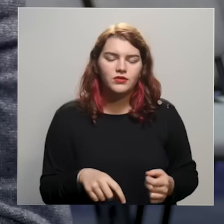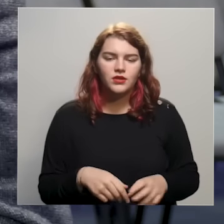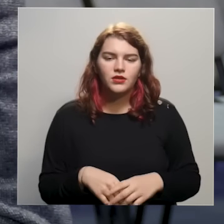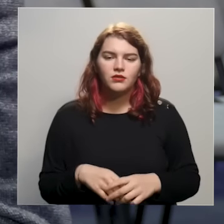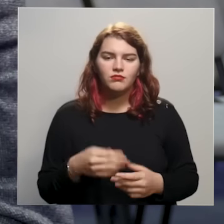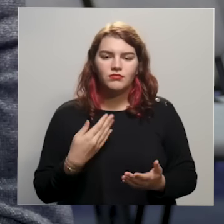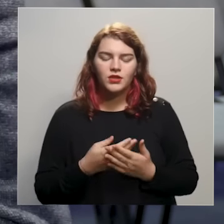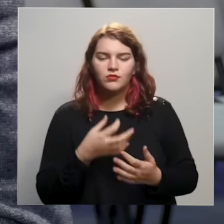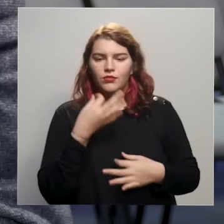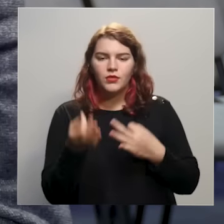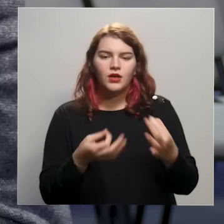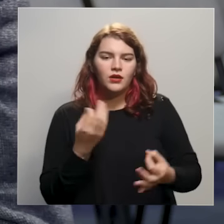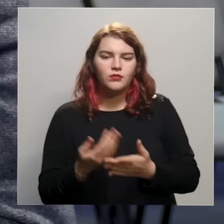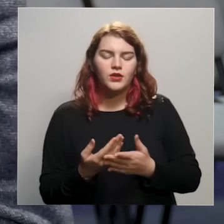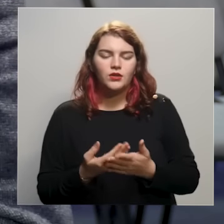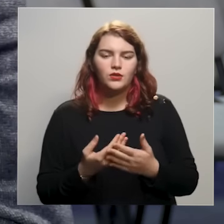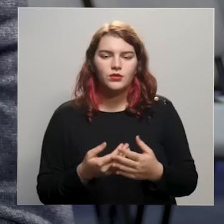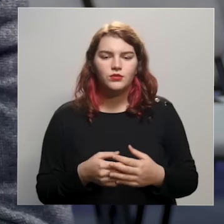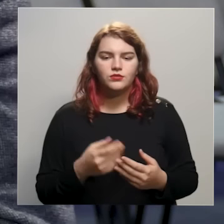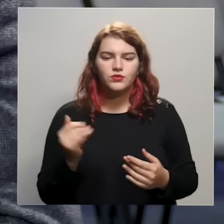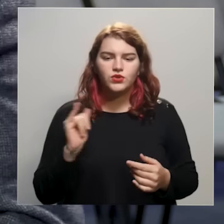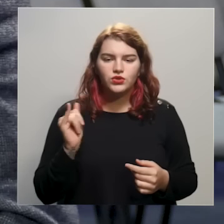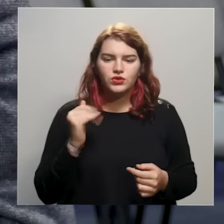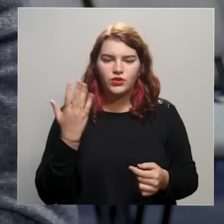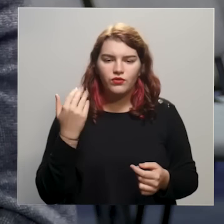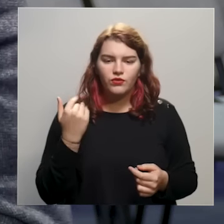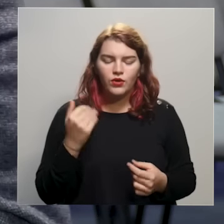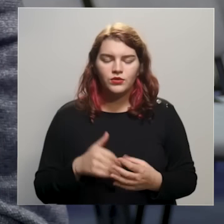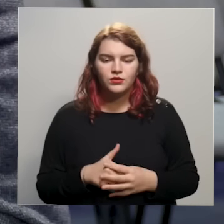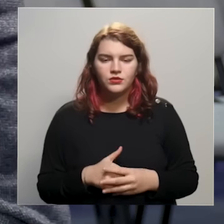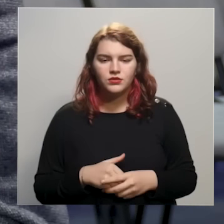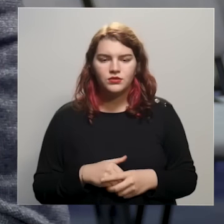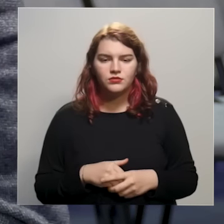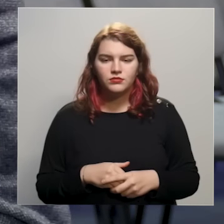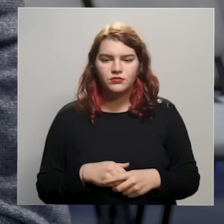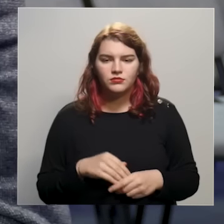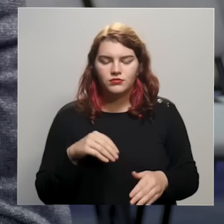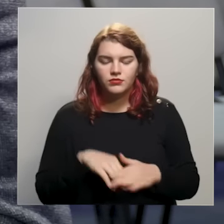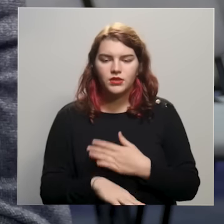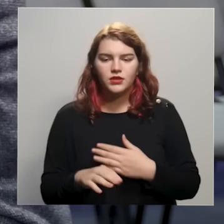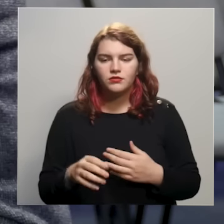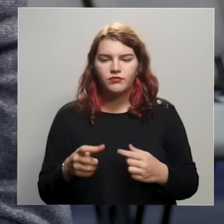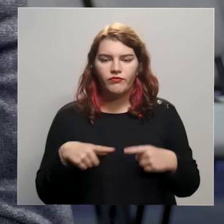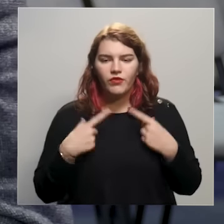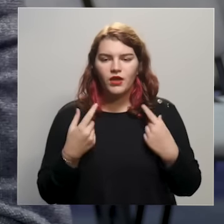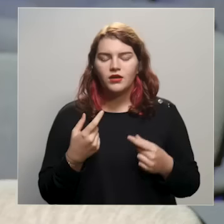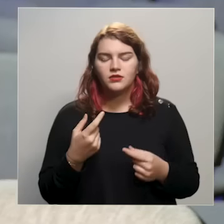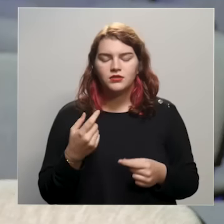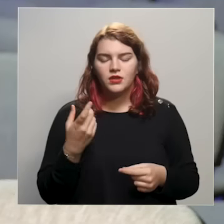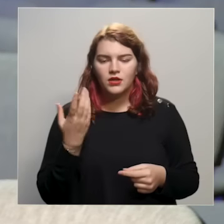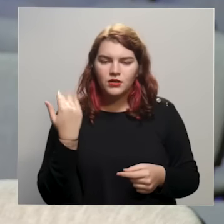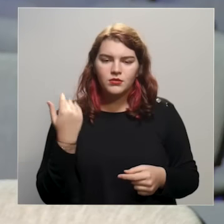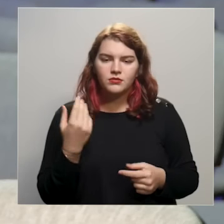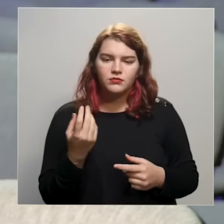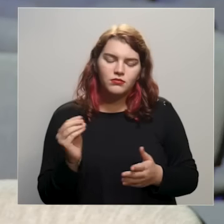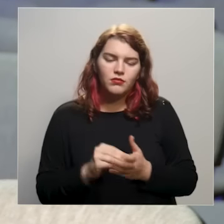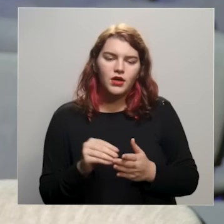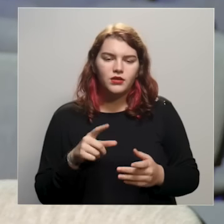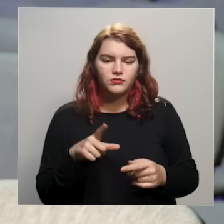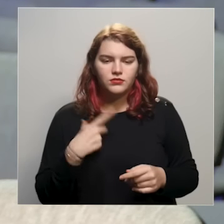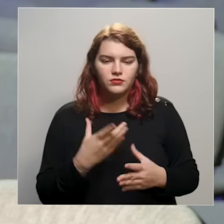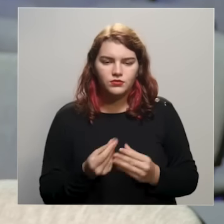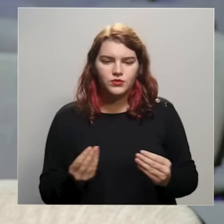o mărturie pentru cei care au fost prin viața pe care am trecut și mai sunt mulți.